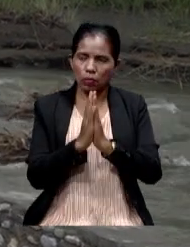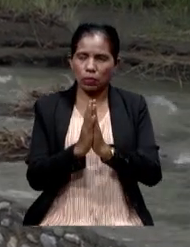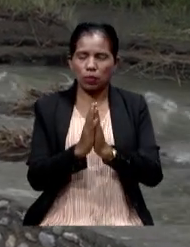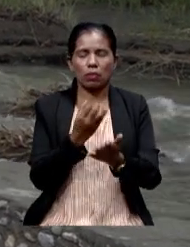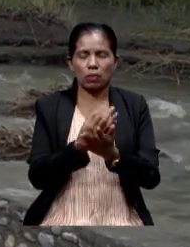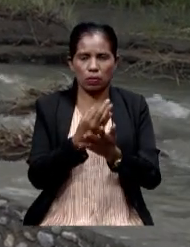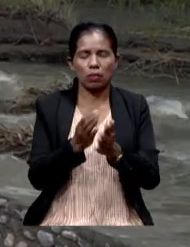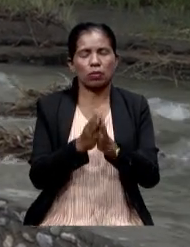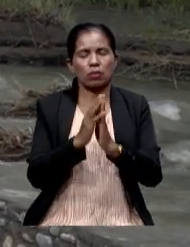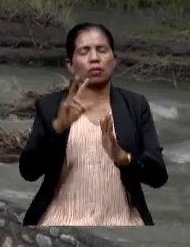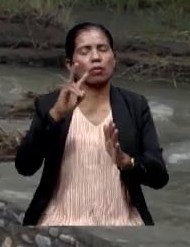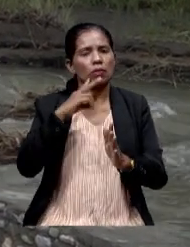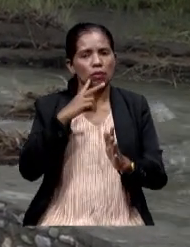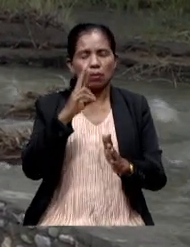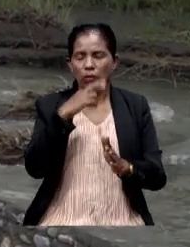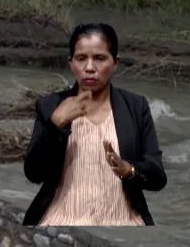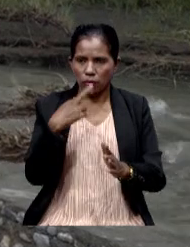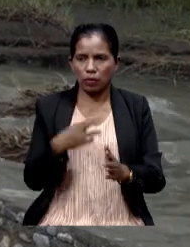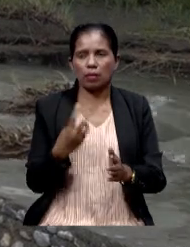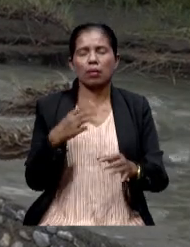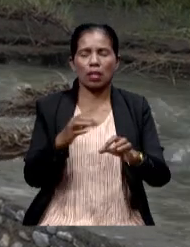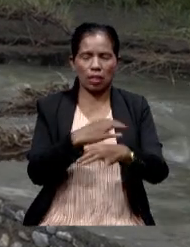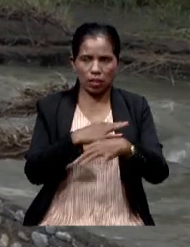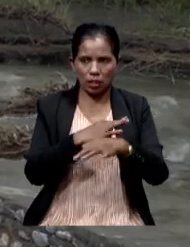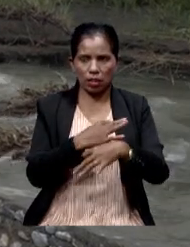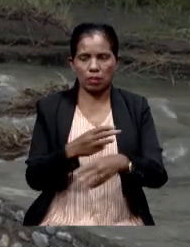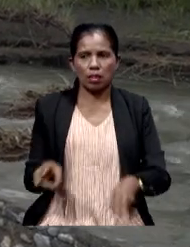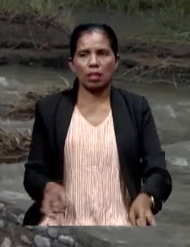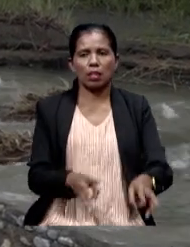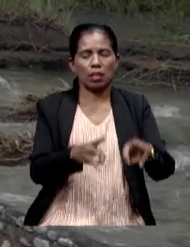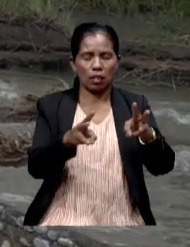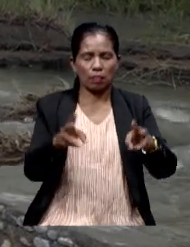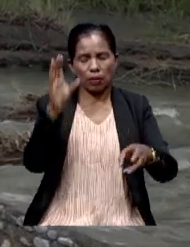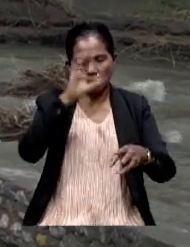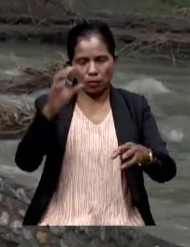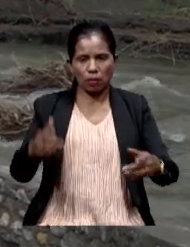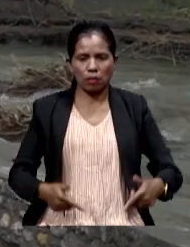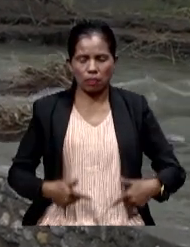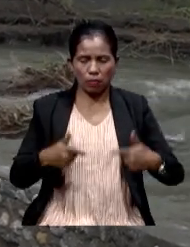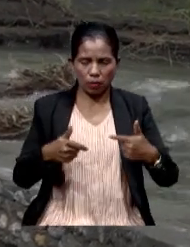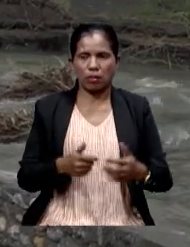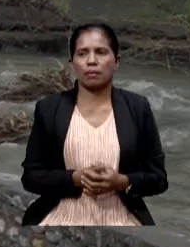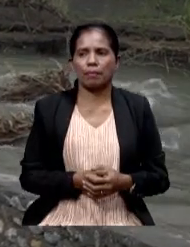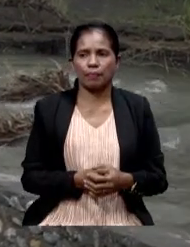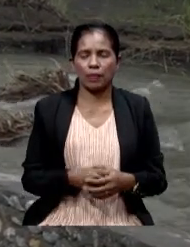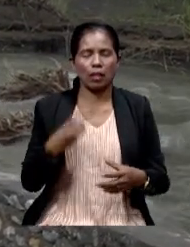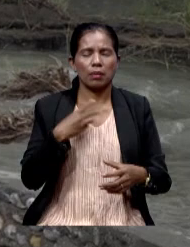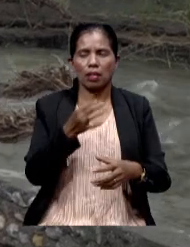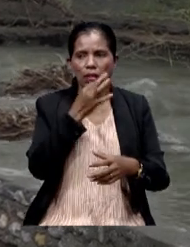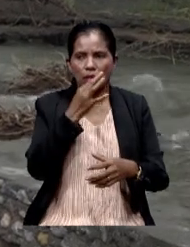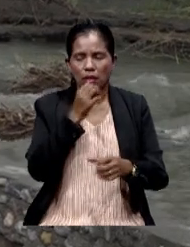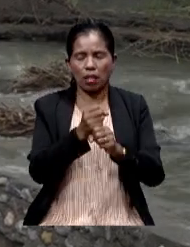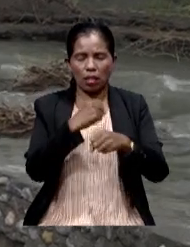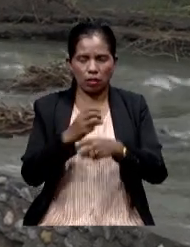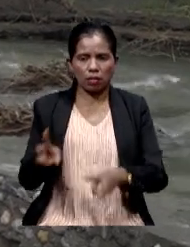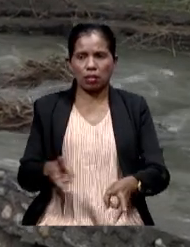husu fos mai be am hakar lidi ma hadia de tamnya be dalane par am ho dibuka moris rasi par amnya be ai han fali halu istraga de